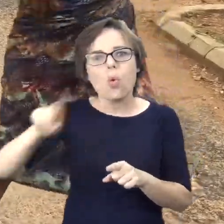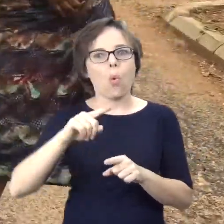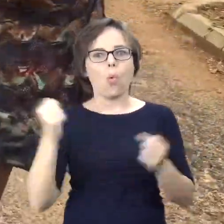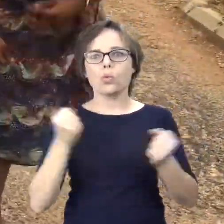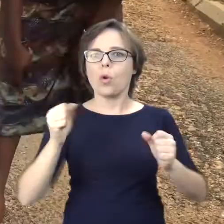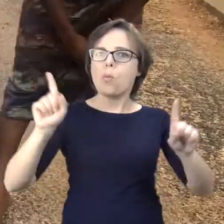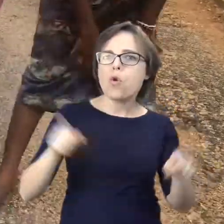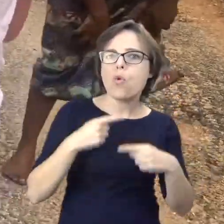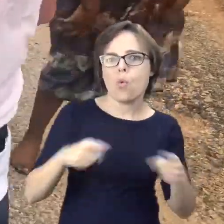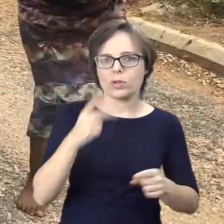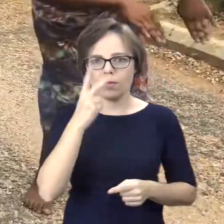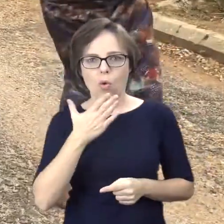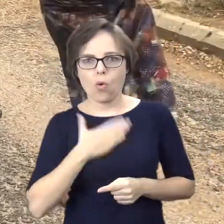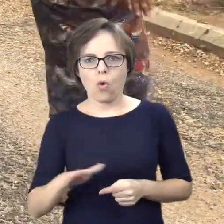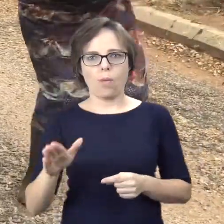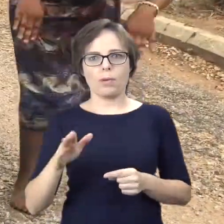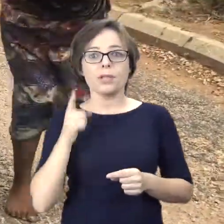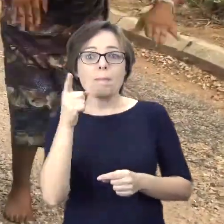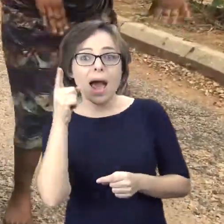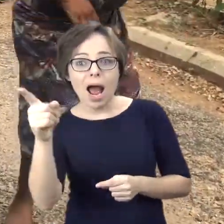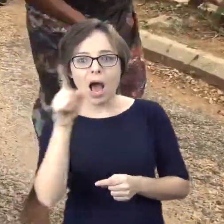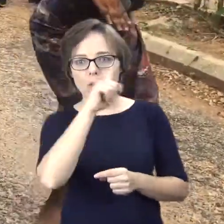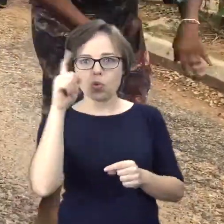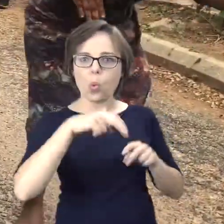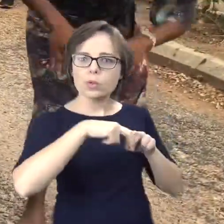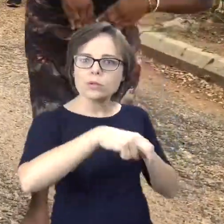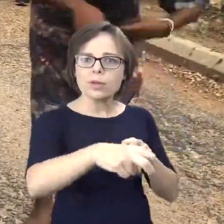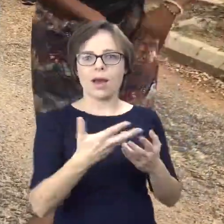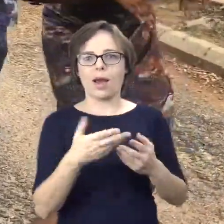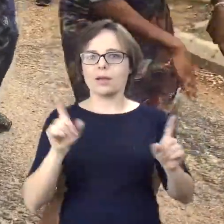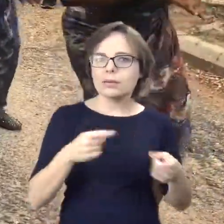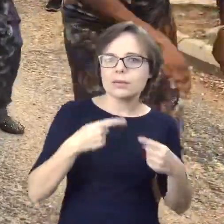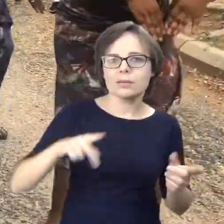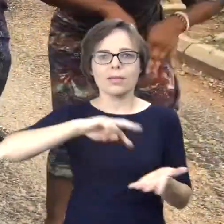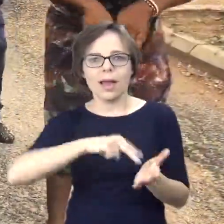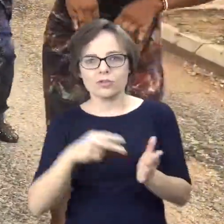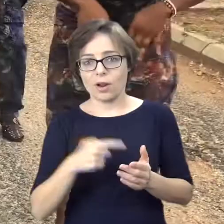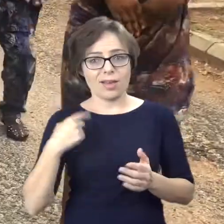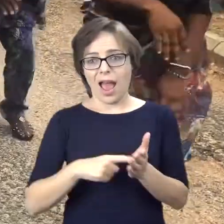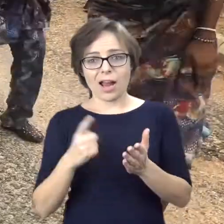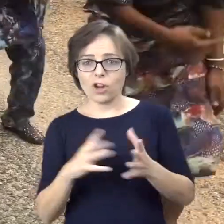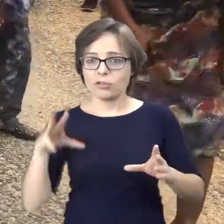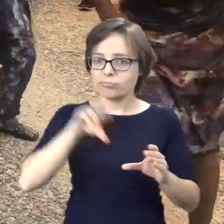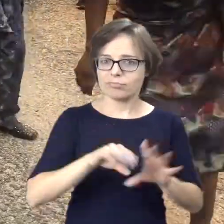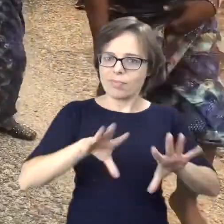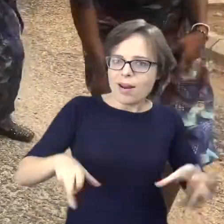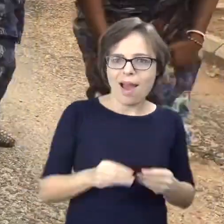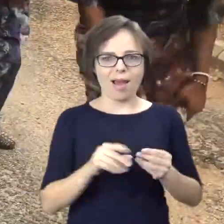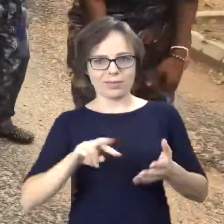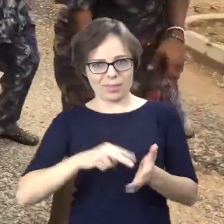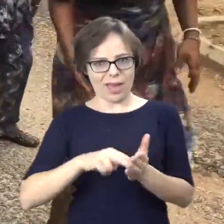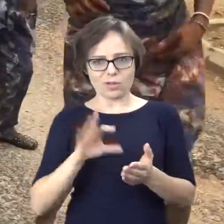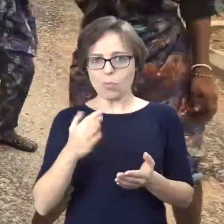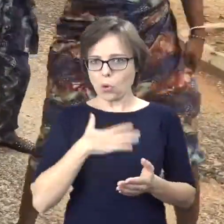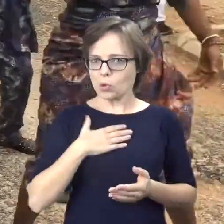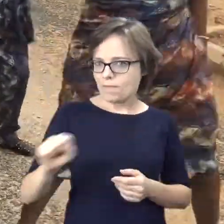drodze gdzieś tam na trasie maratonu stali, tańczyli z bongami, grali. Ja się bardzo często zatrzymywałem po prostu, żeby wziąć udział w tych całych tańcach, bo one były tak ciekawe i